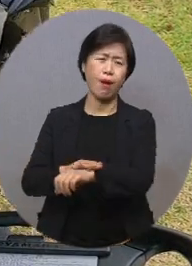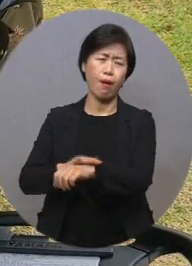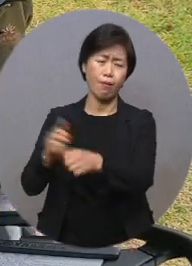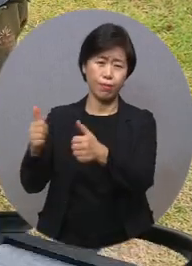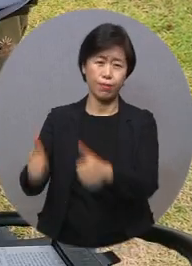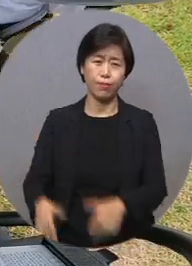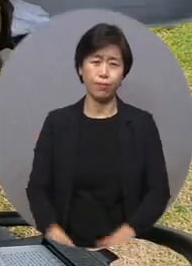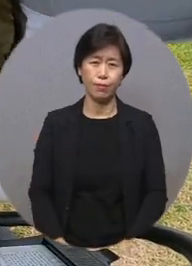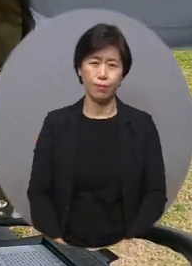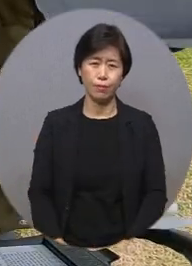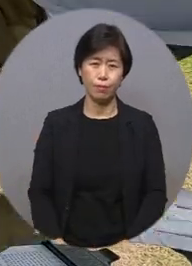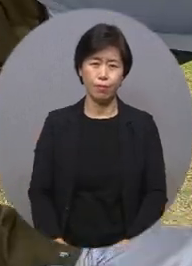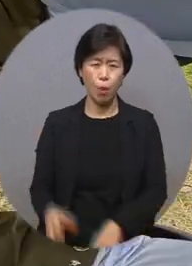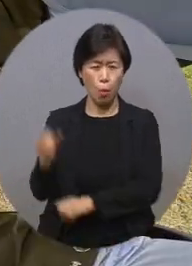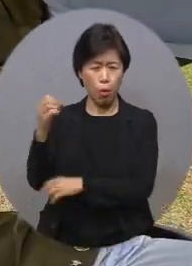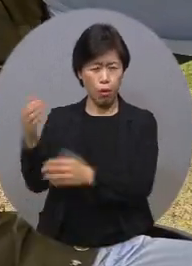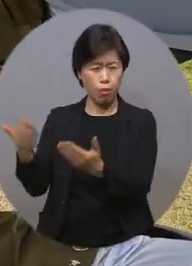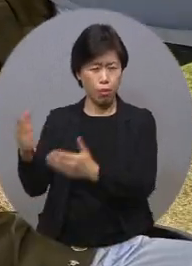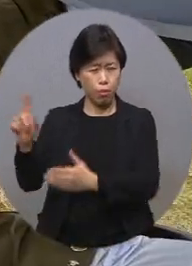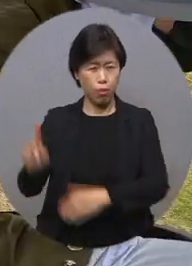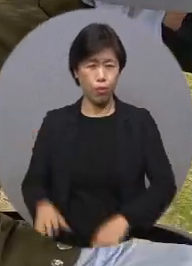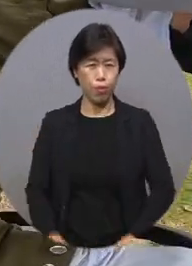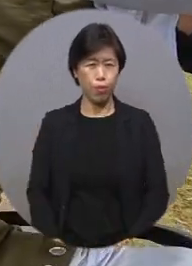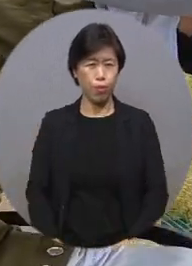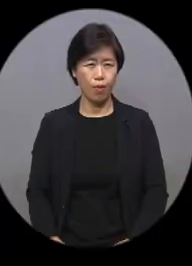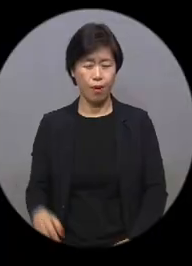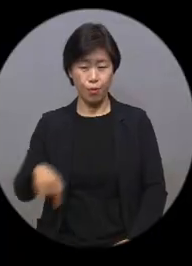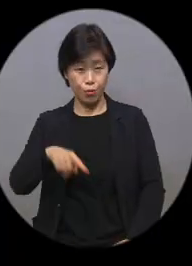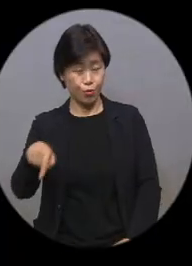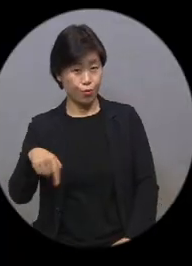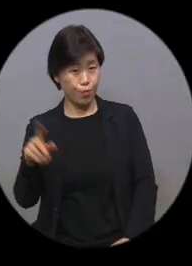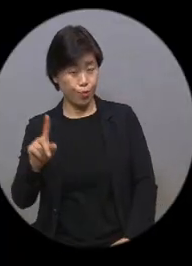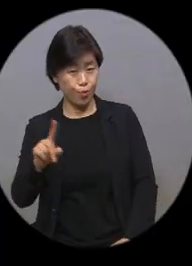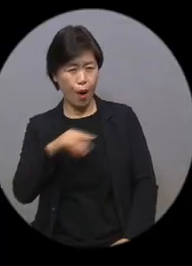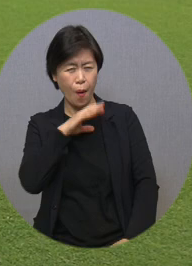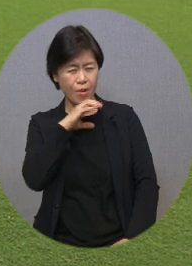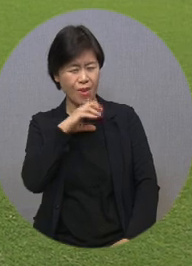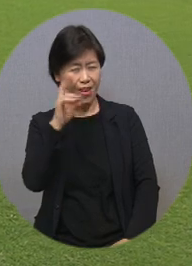뭐지? 오징어? 정체 오징어?